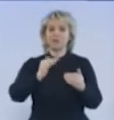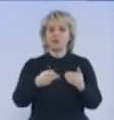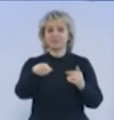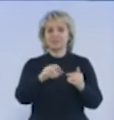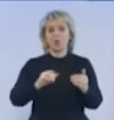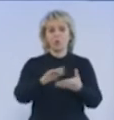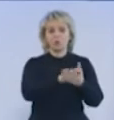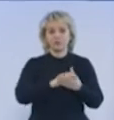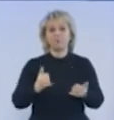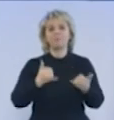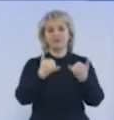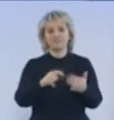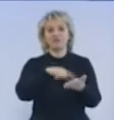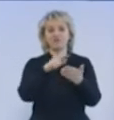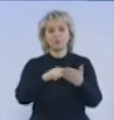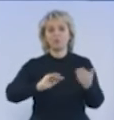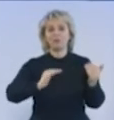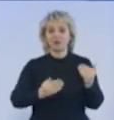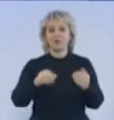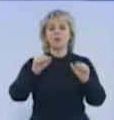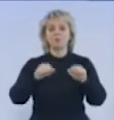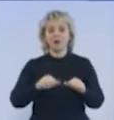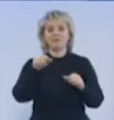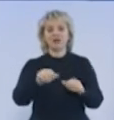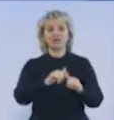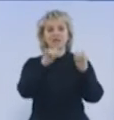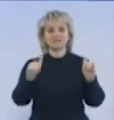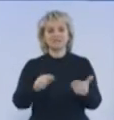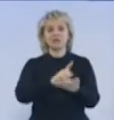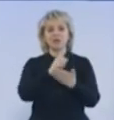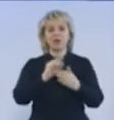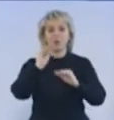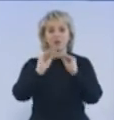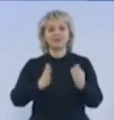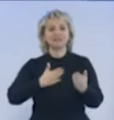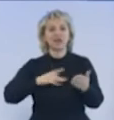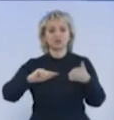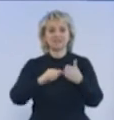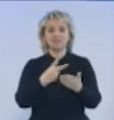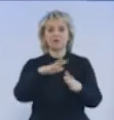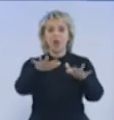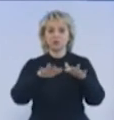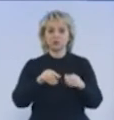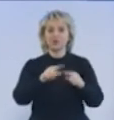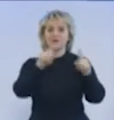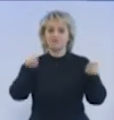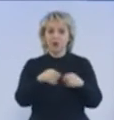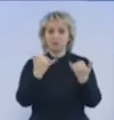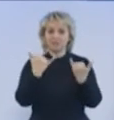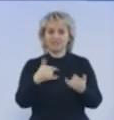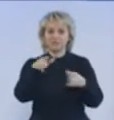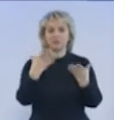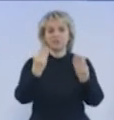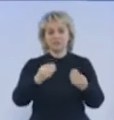сообщества и посвящены вопросам предпринимательского права, развития налогообложения. То есть наша целевая аудитория в рамках сегодняшних дней